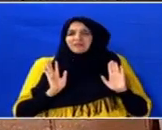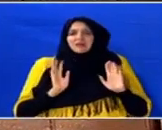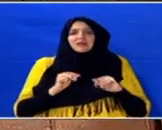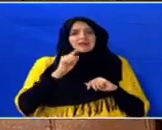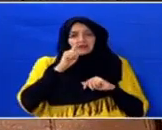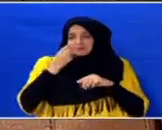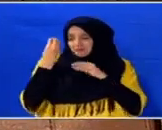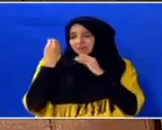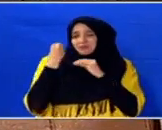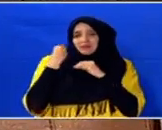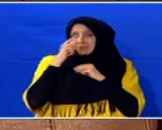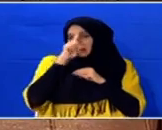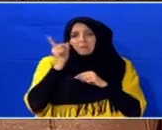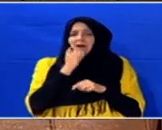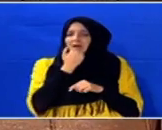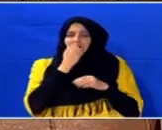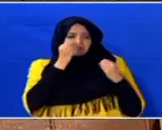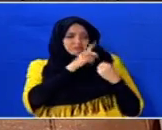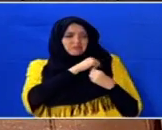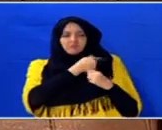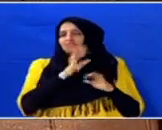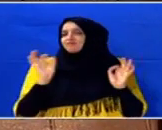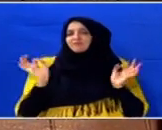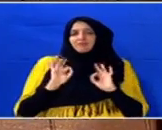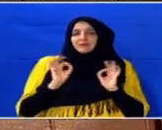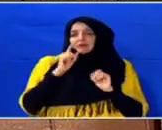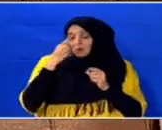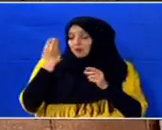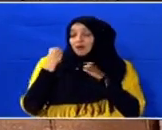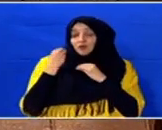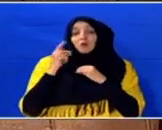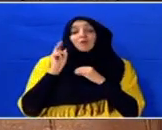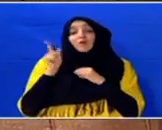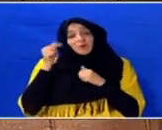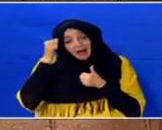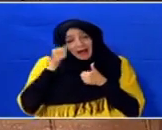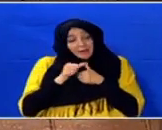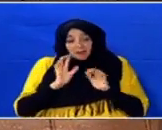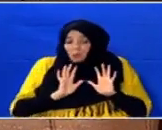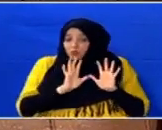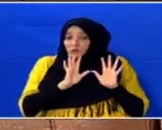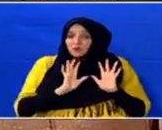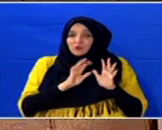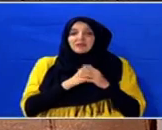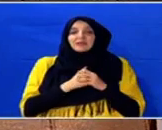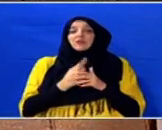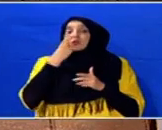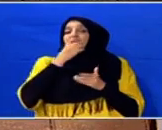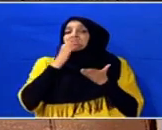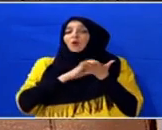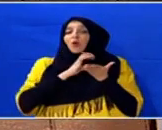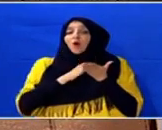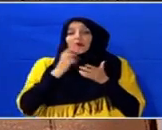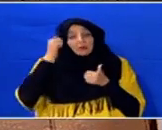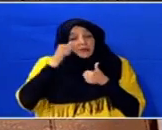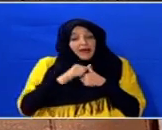وأنت مأجورة ولست آثمة، يعني عندك أجر لأنك تذكريها. ربي قال وذكر